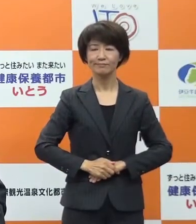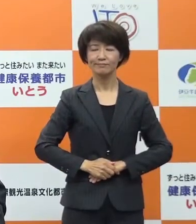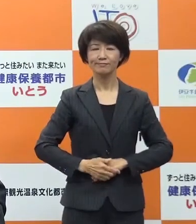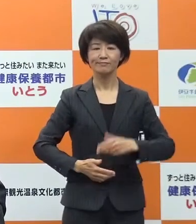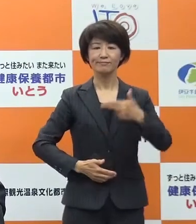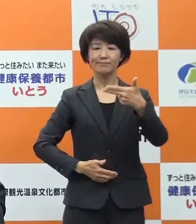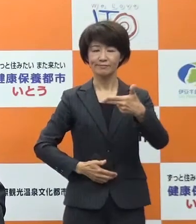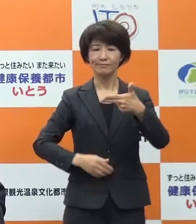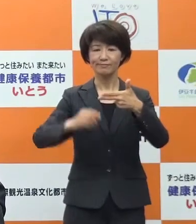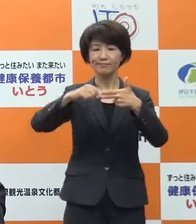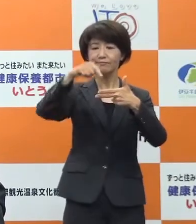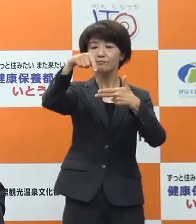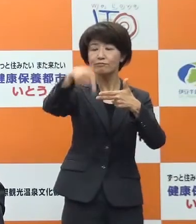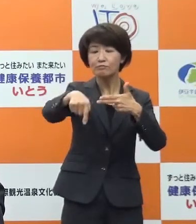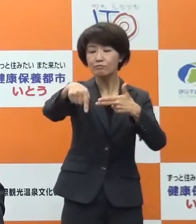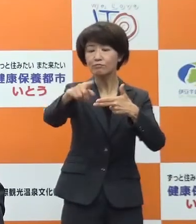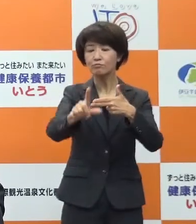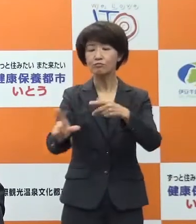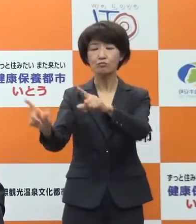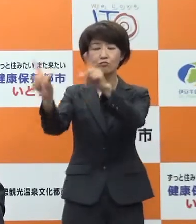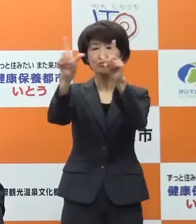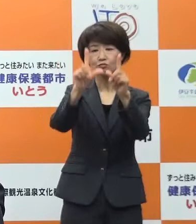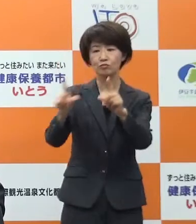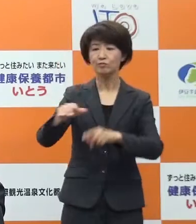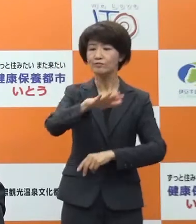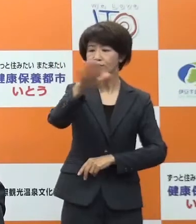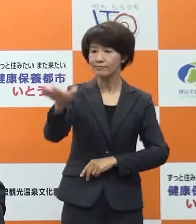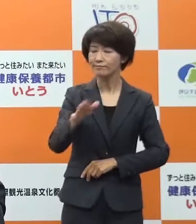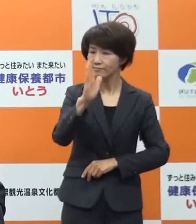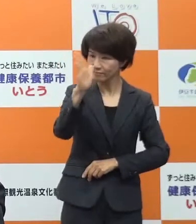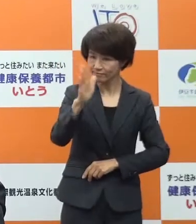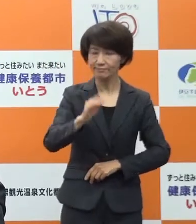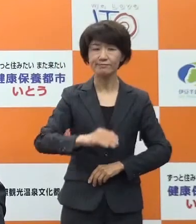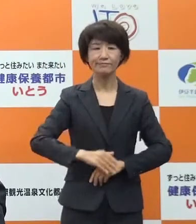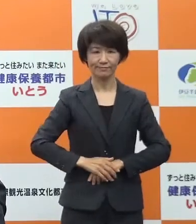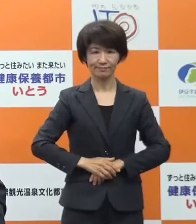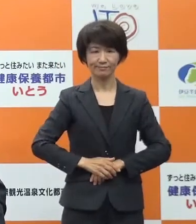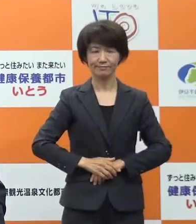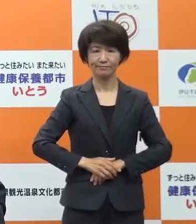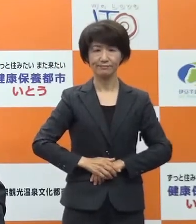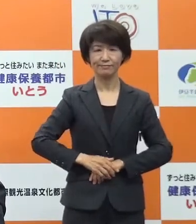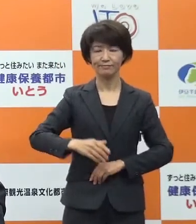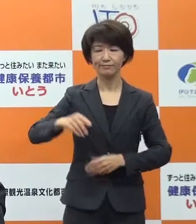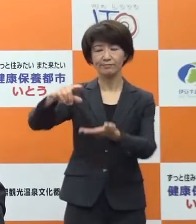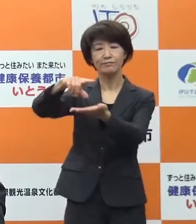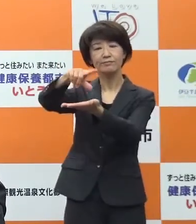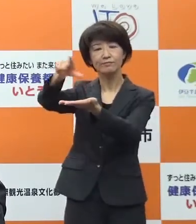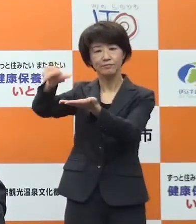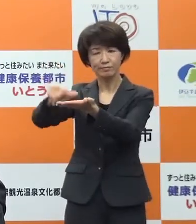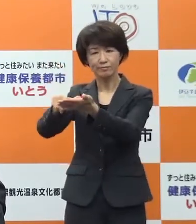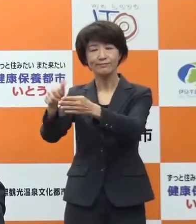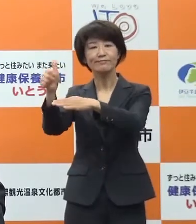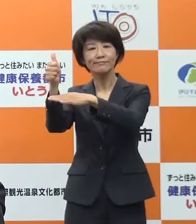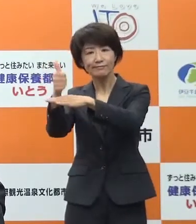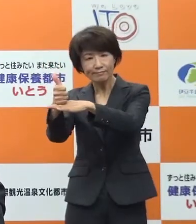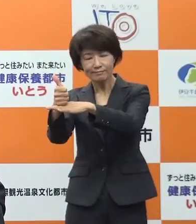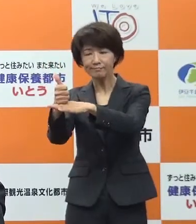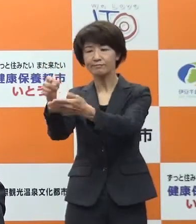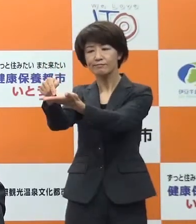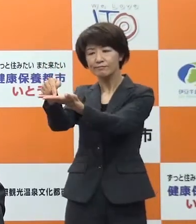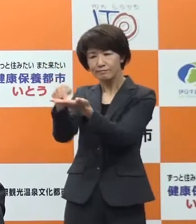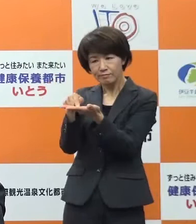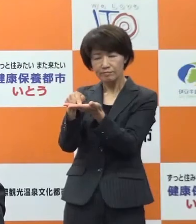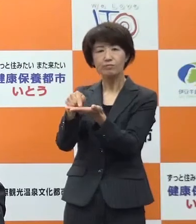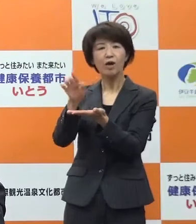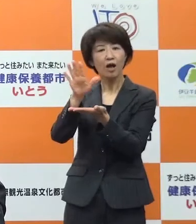市外にお住まいの方にお願いです。お住まいの都道府県知事から要請されたと